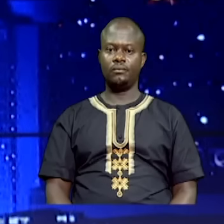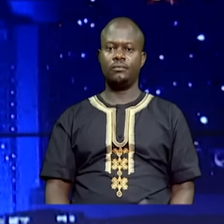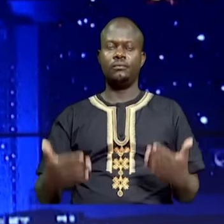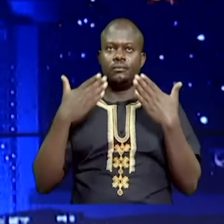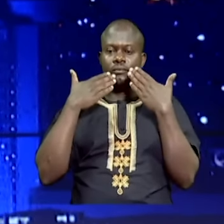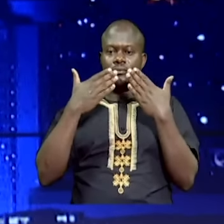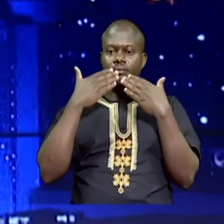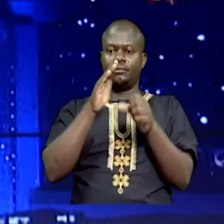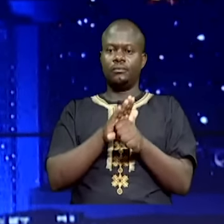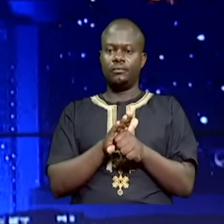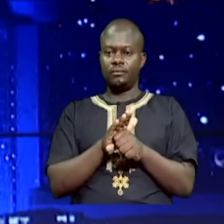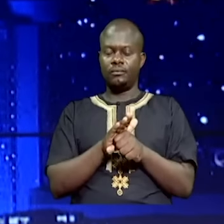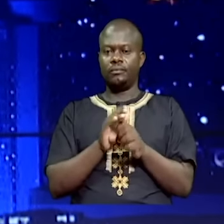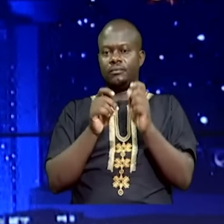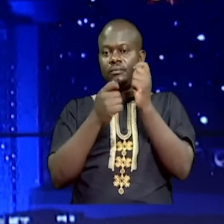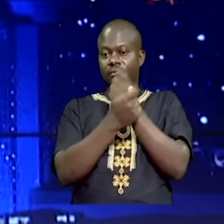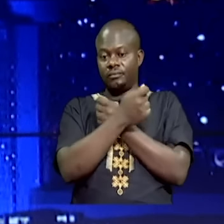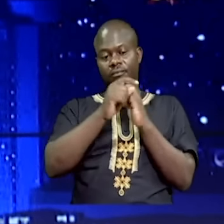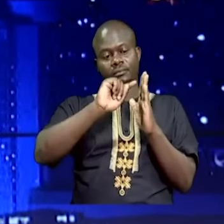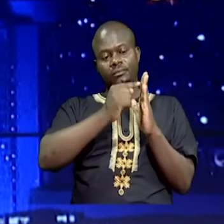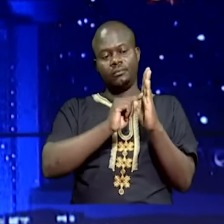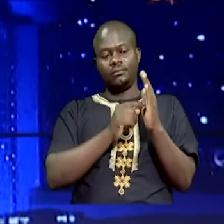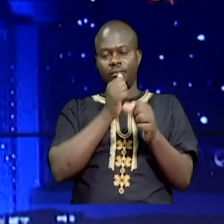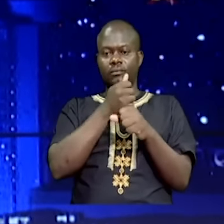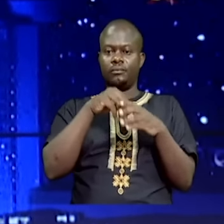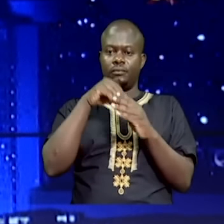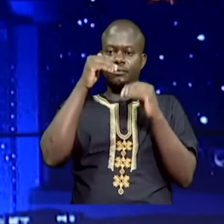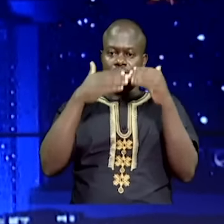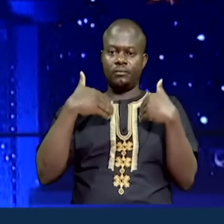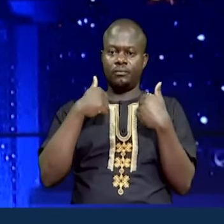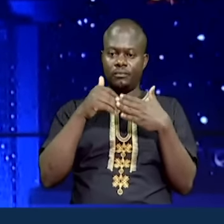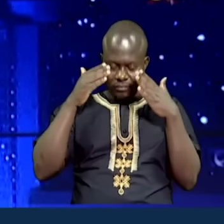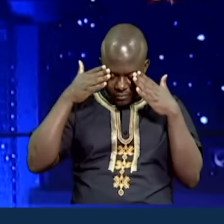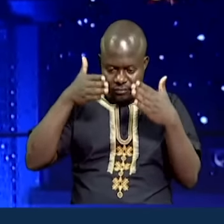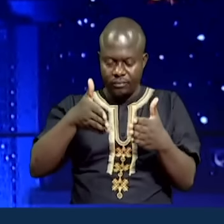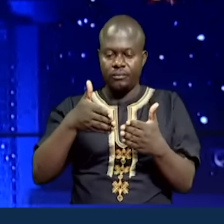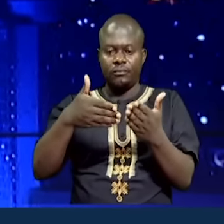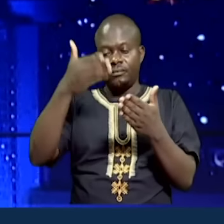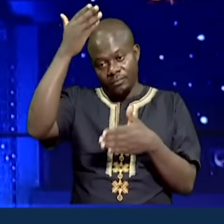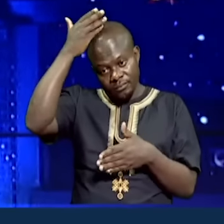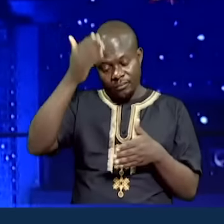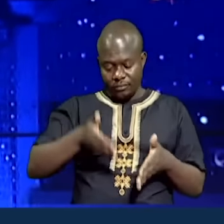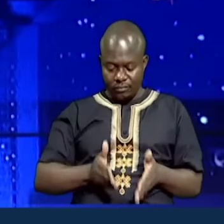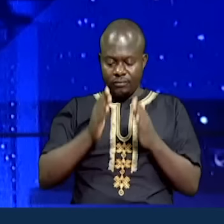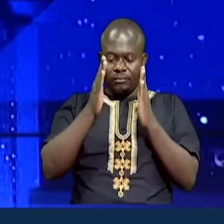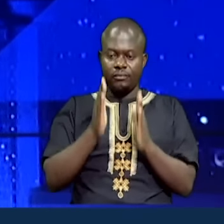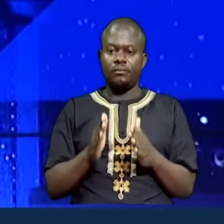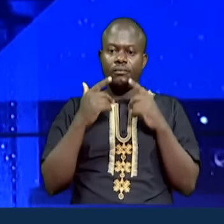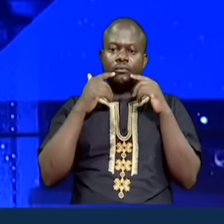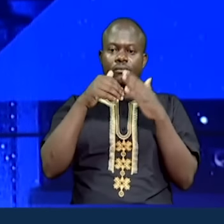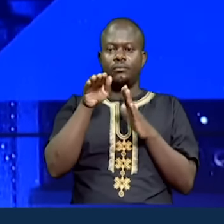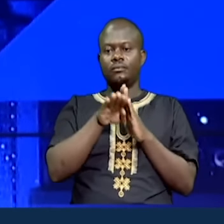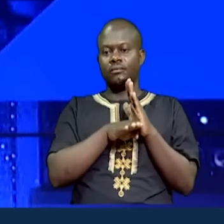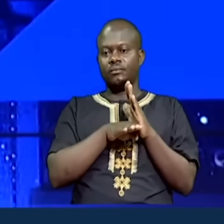cyane Calixte. Duhindure ingingo tubabwire ko abakora mu rwego rw'ubuzima biganjemo abaforomo ndetse n'ababyaza bo bagaragaza ko